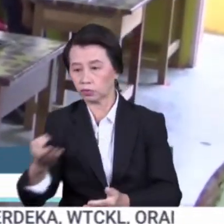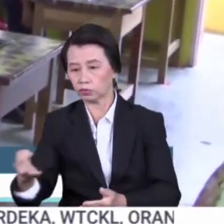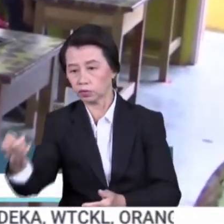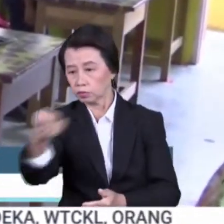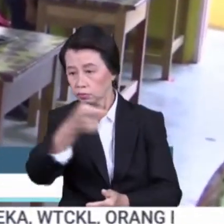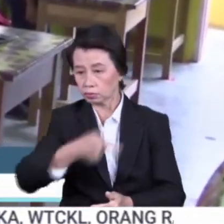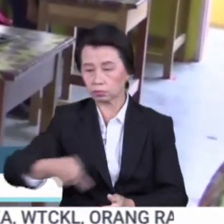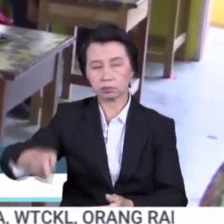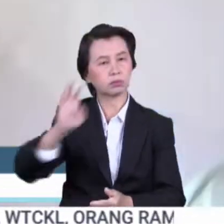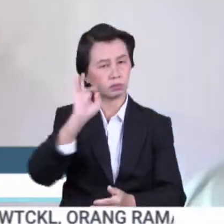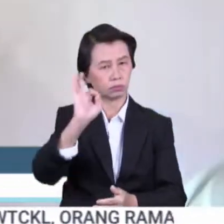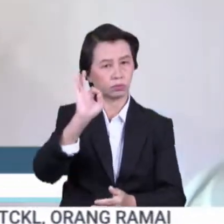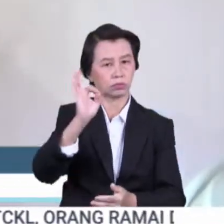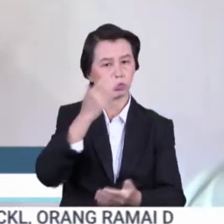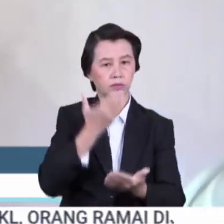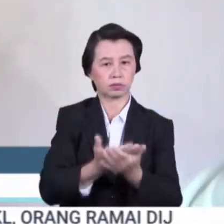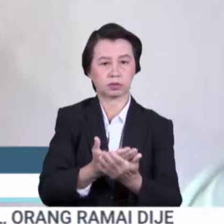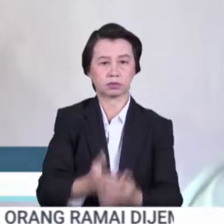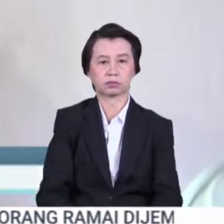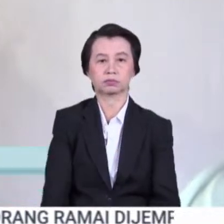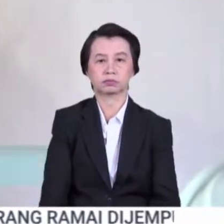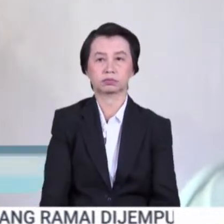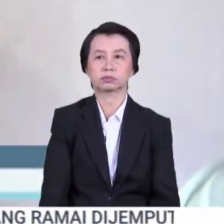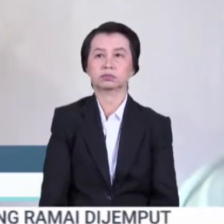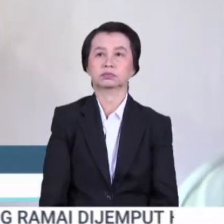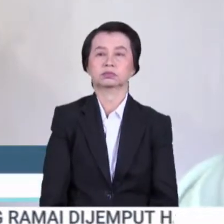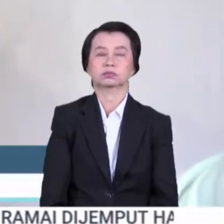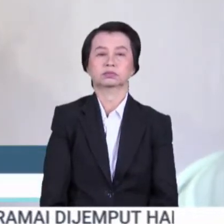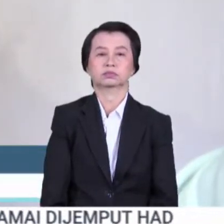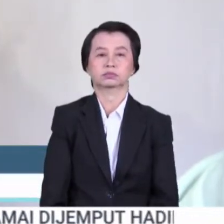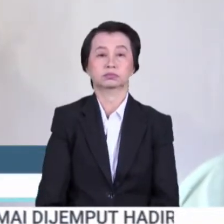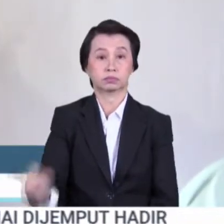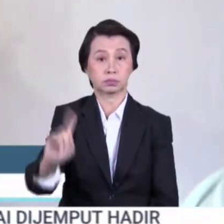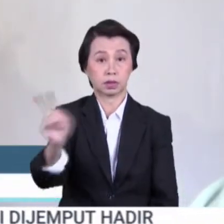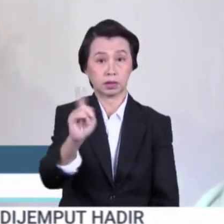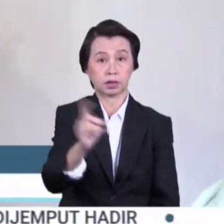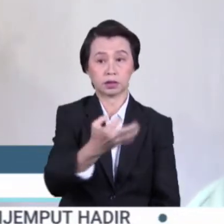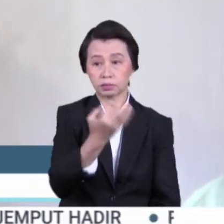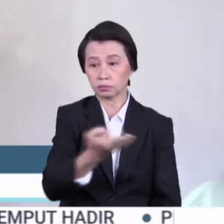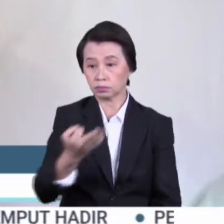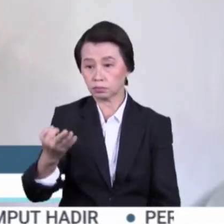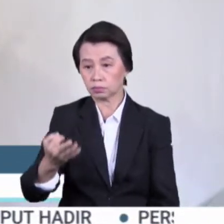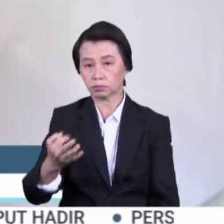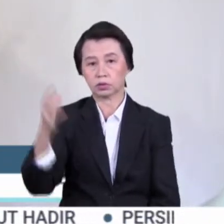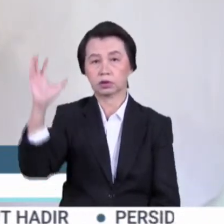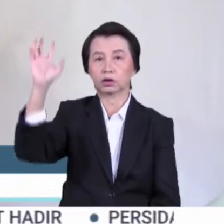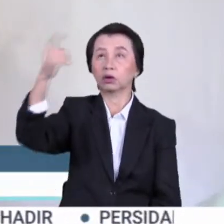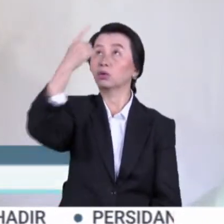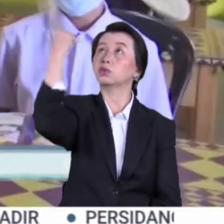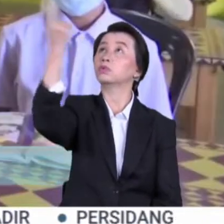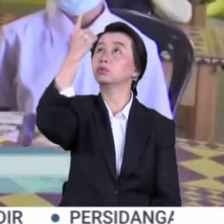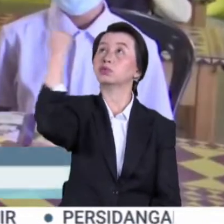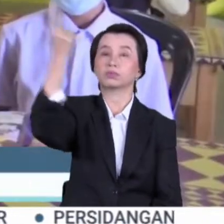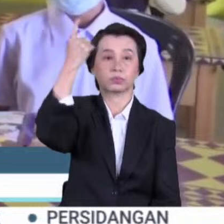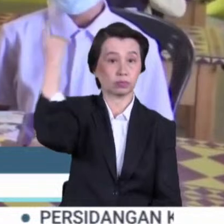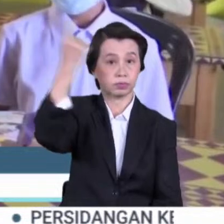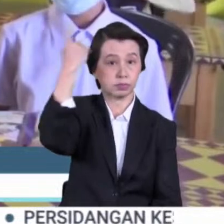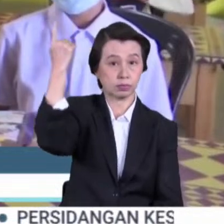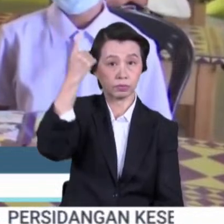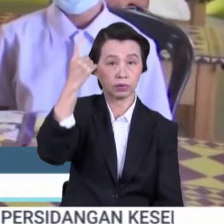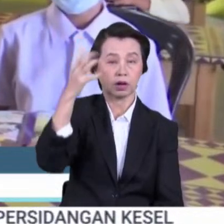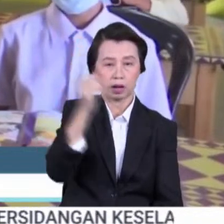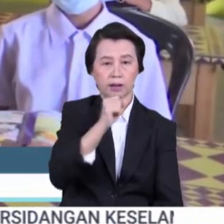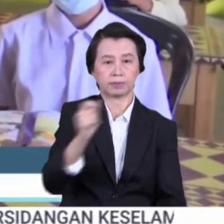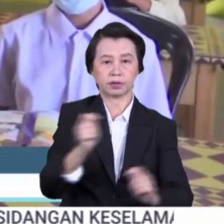dalam keadaan baik. Kita pastikan juga mana-mana facilities seperti kipas angin sepamanya akan kita